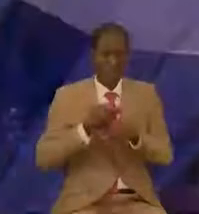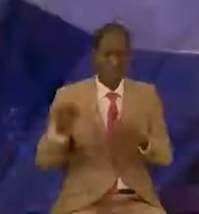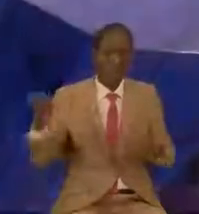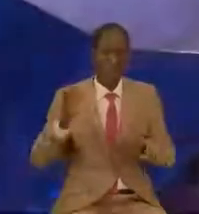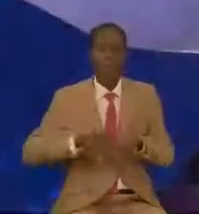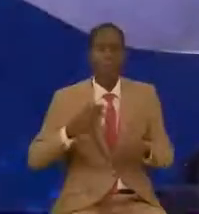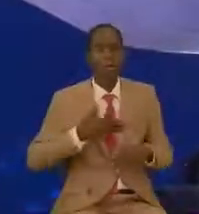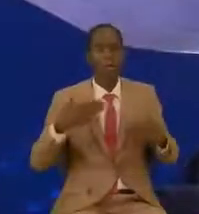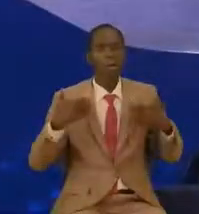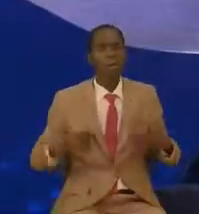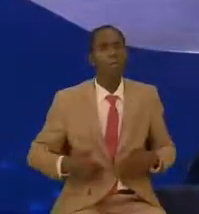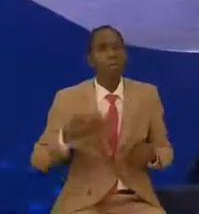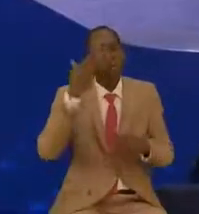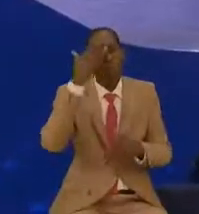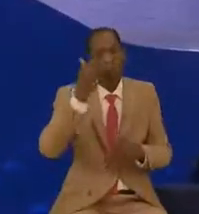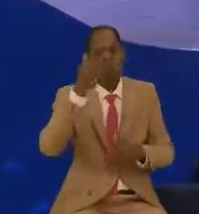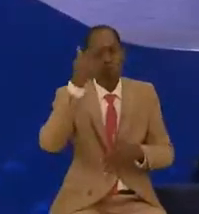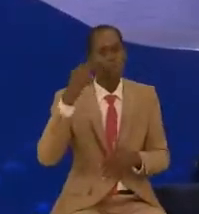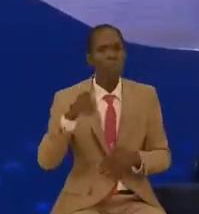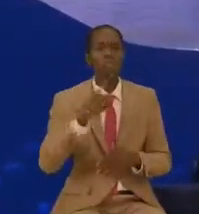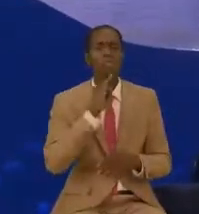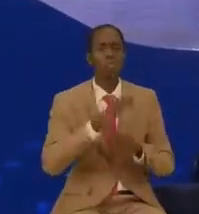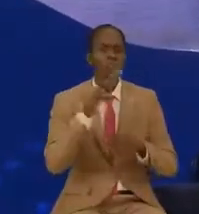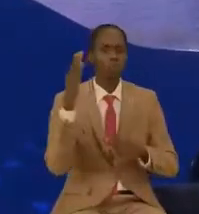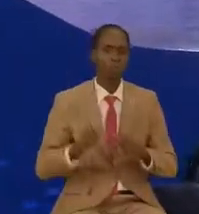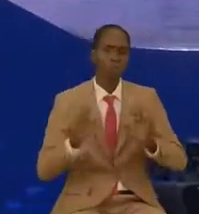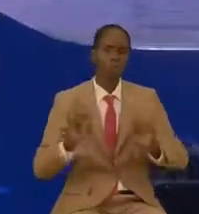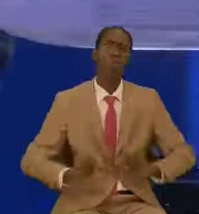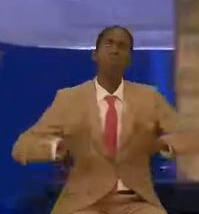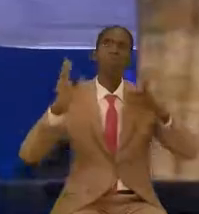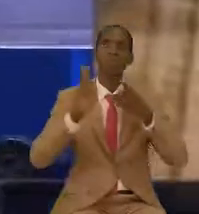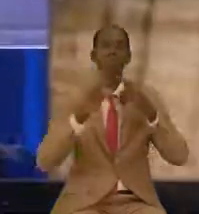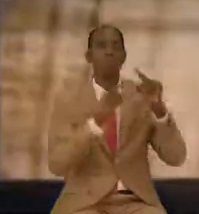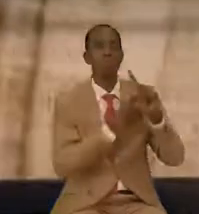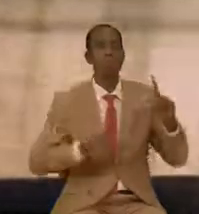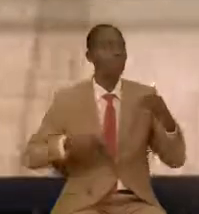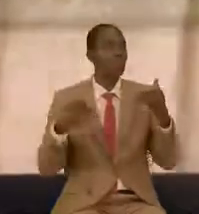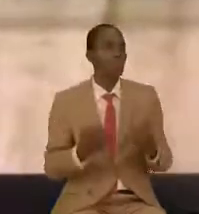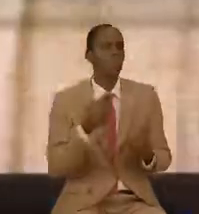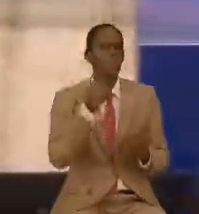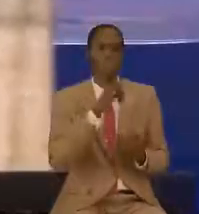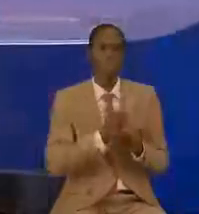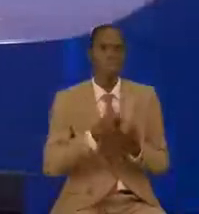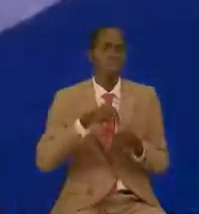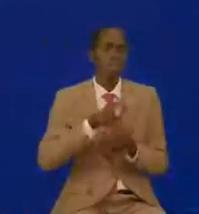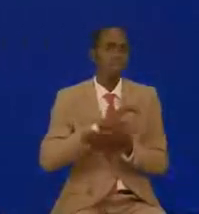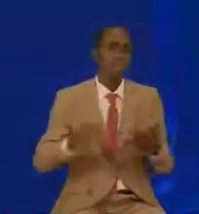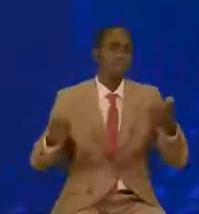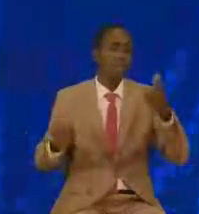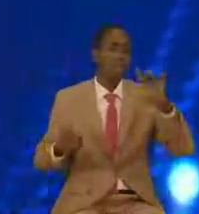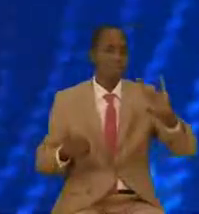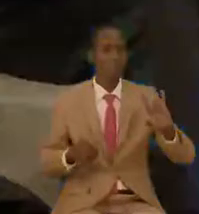des marques, des cicatrices sur son corps parce qu'il s'est totalement vendu au Seigneur. Et